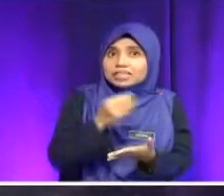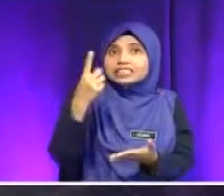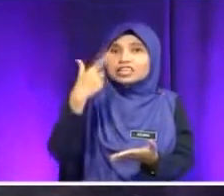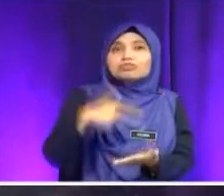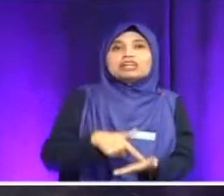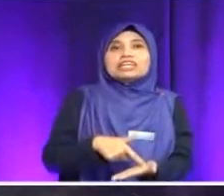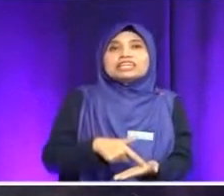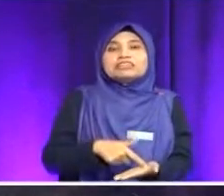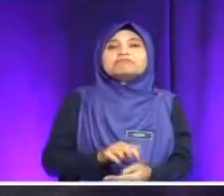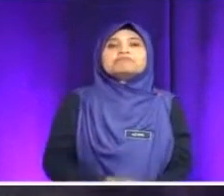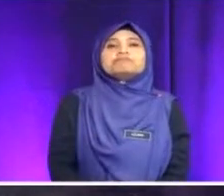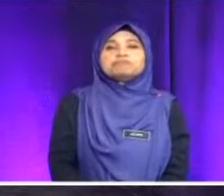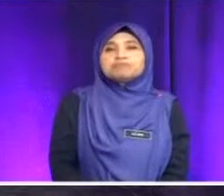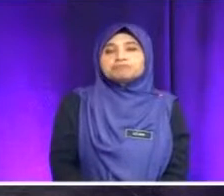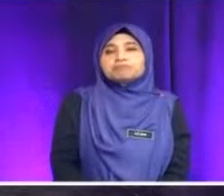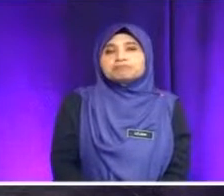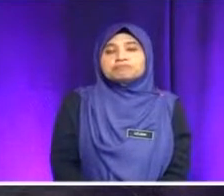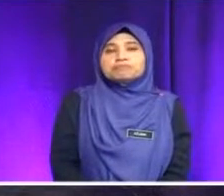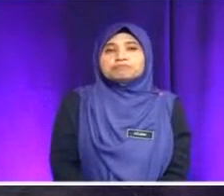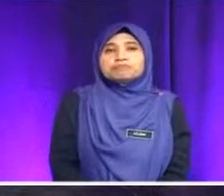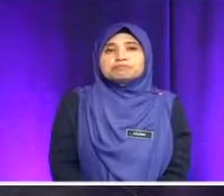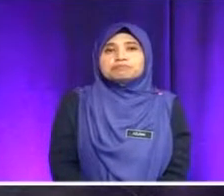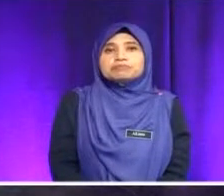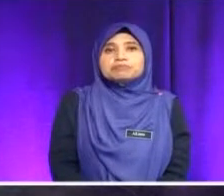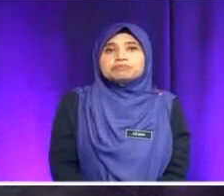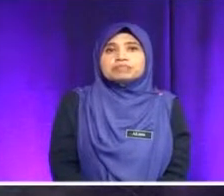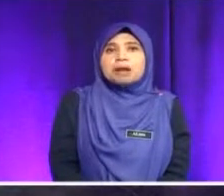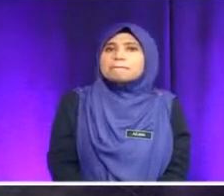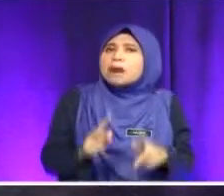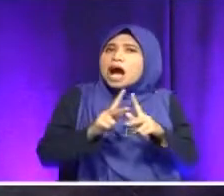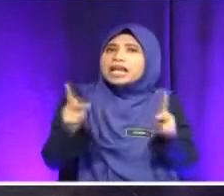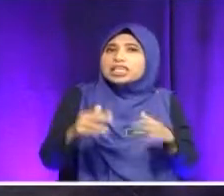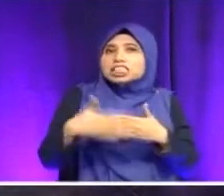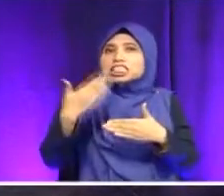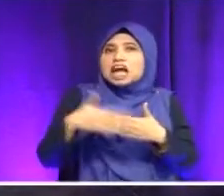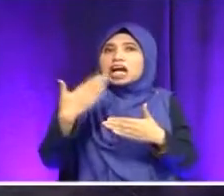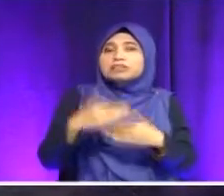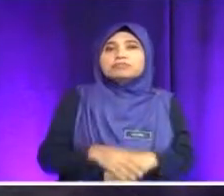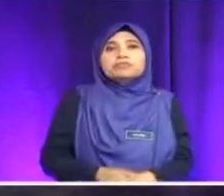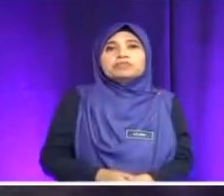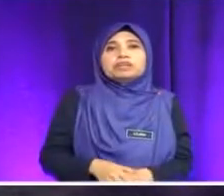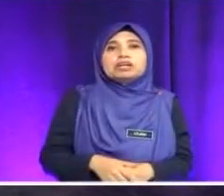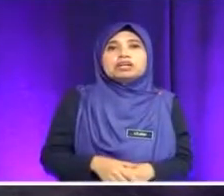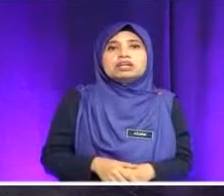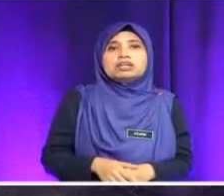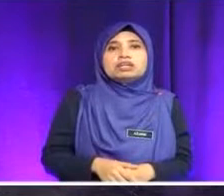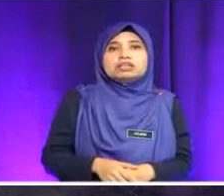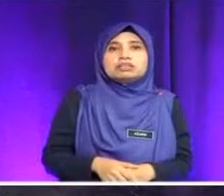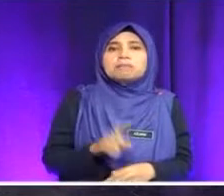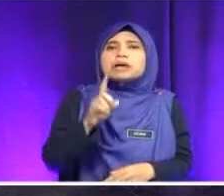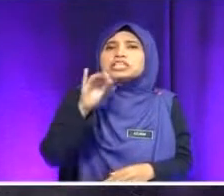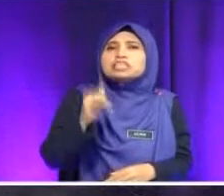boleh oke oke yang paling senanglah oke man antara banyak-banyak nih gimana